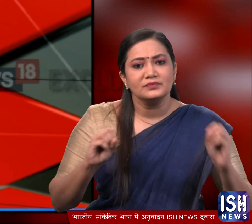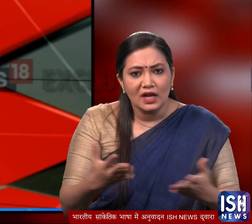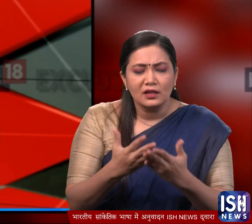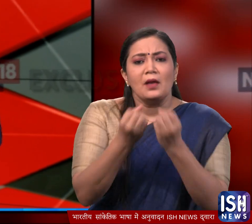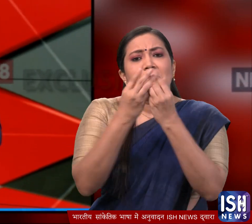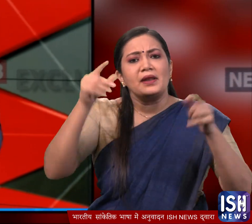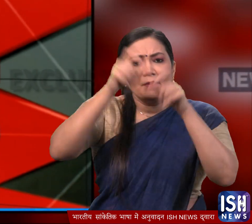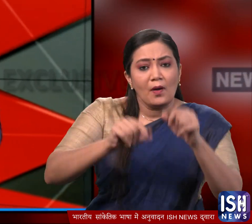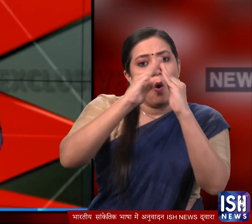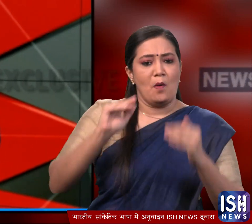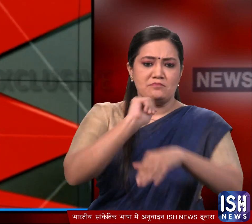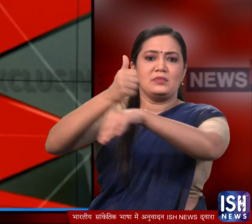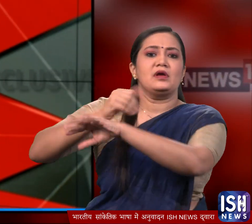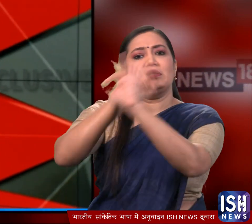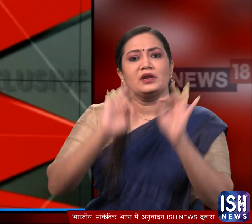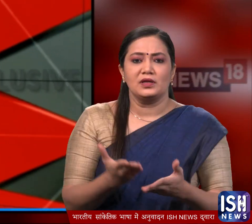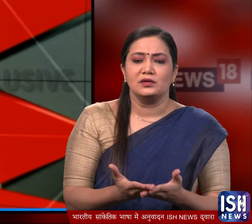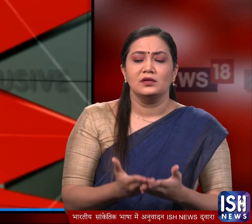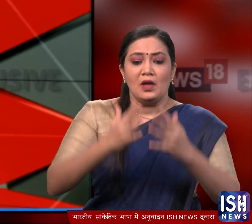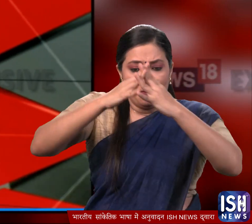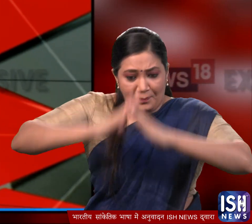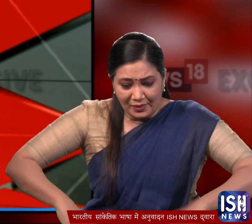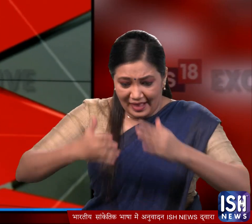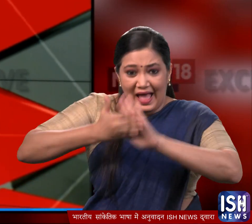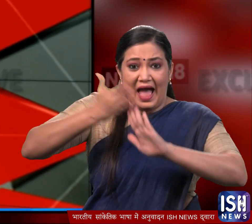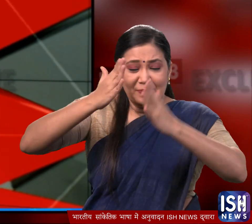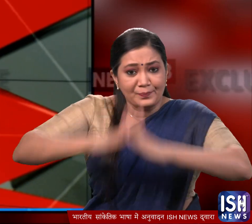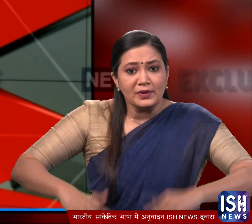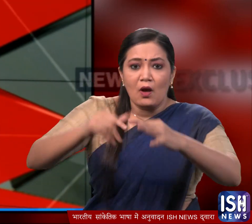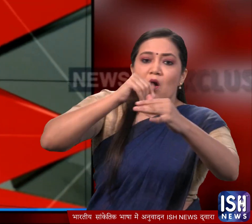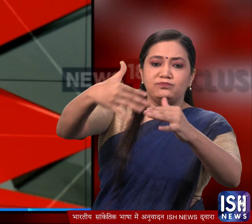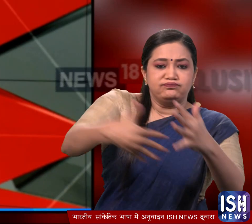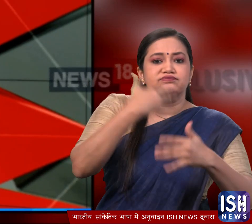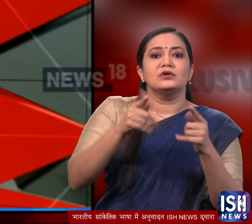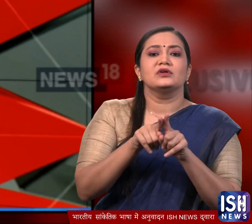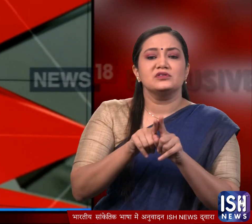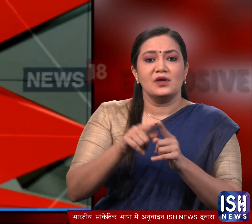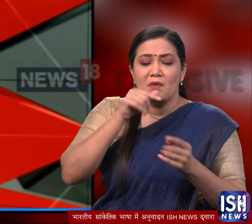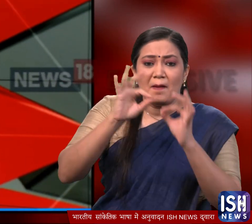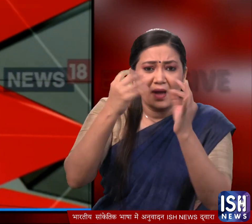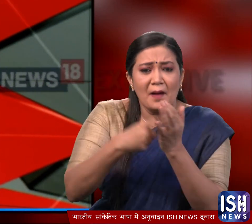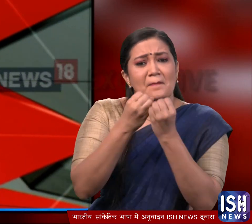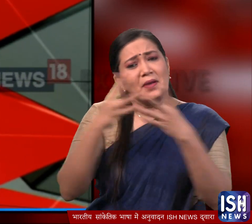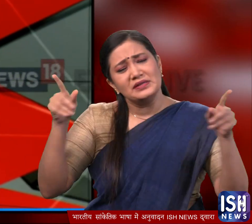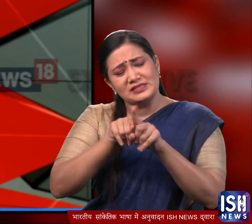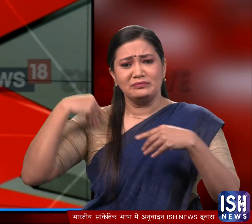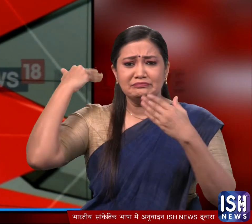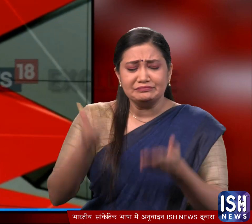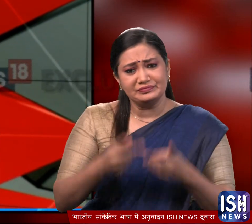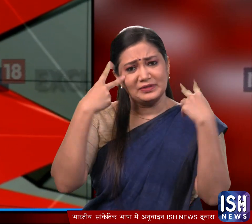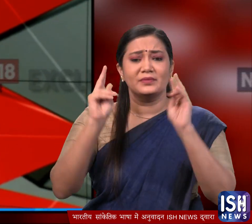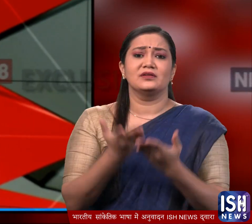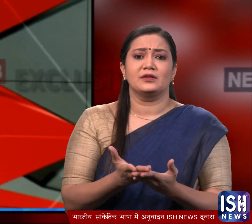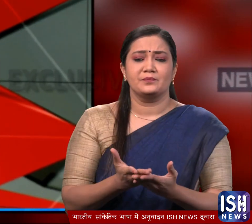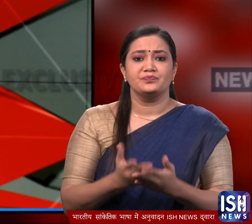बहुत से लोगों ने घर भी बना लिए जो तटबंध टूटते ही पानी की धार नहीं झेल पाते। और बिहार में तो नदी किनारे बसे गांवों पर यह खतरा कुछ ज्यादा ही है,